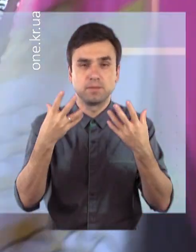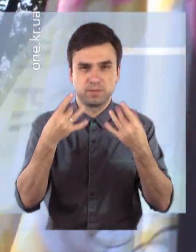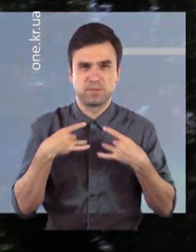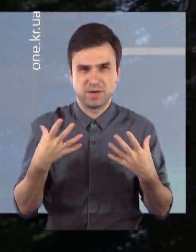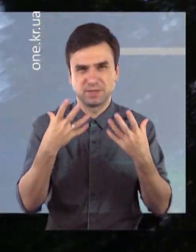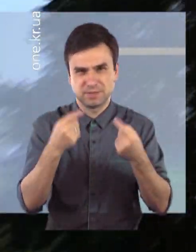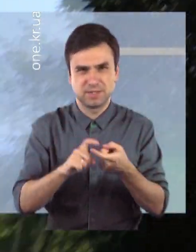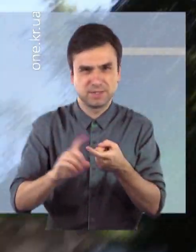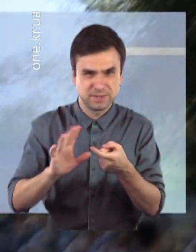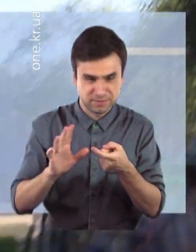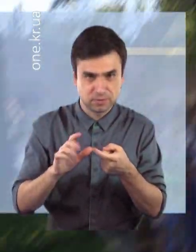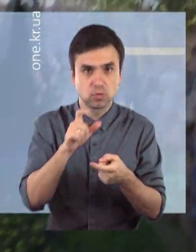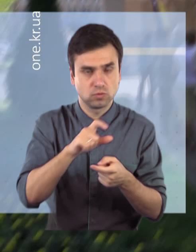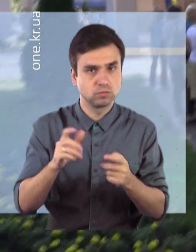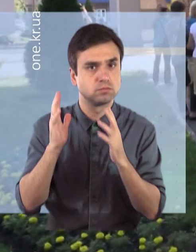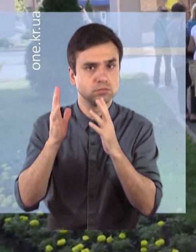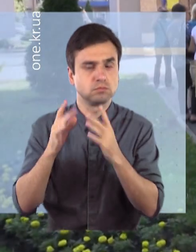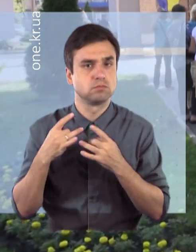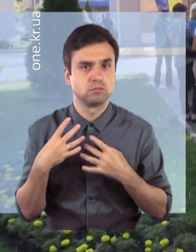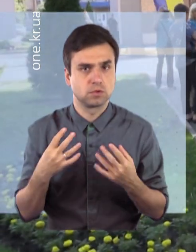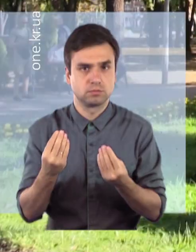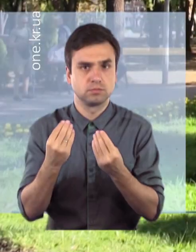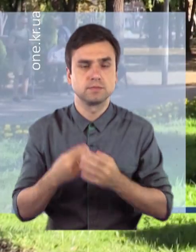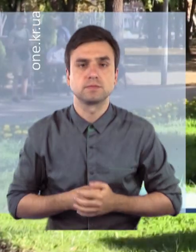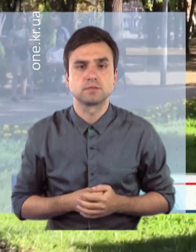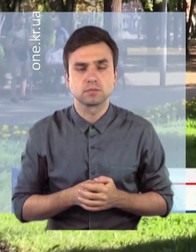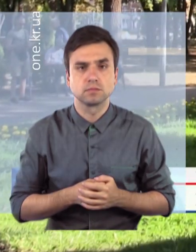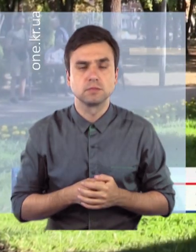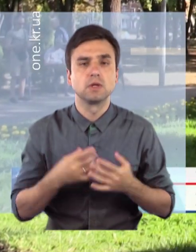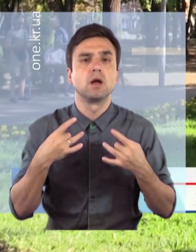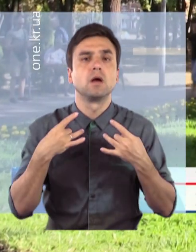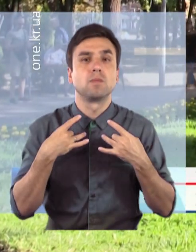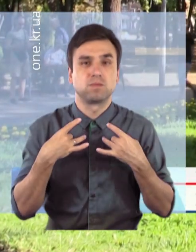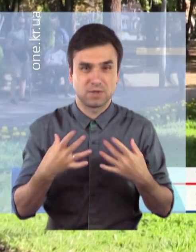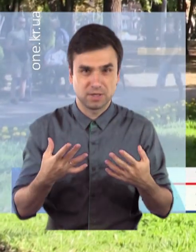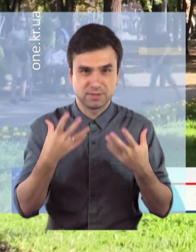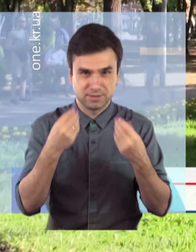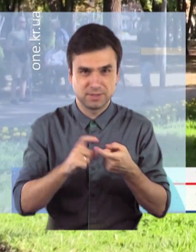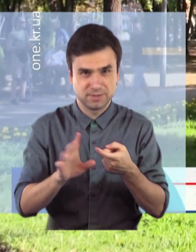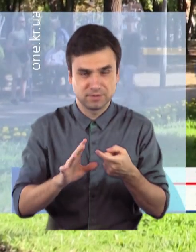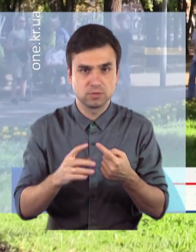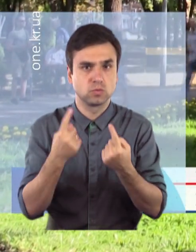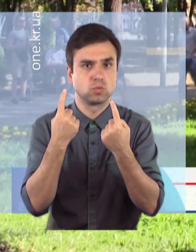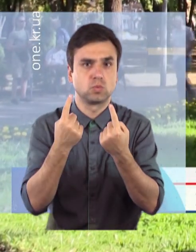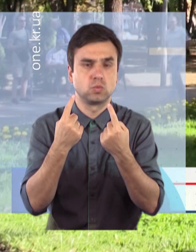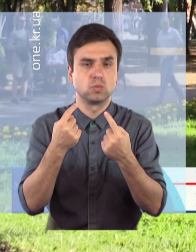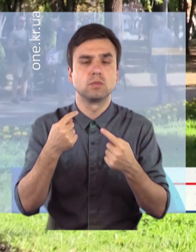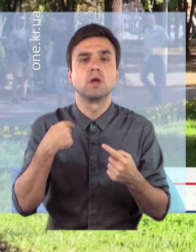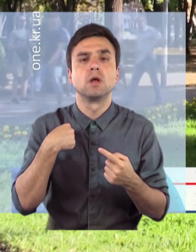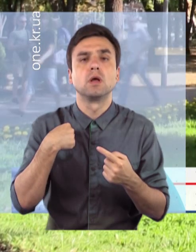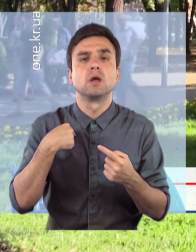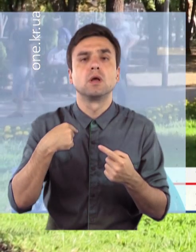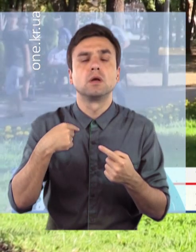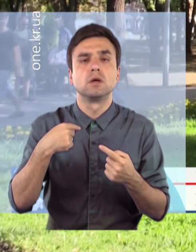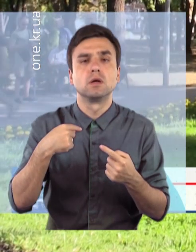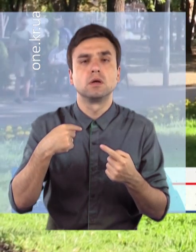як символ власного незалежного вибору. Це дуже велике свято. Я приїхала, Макіївка,